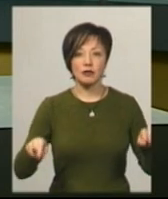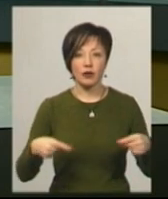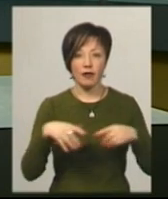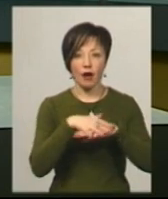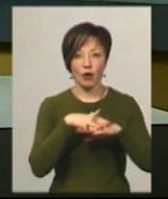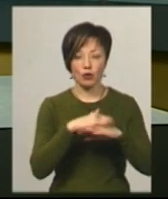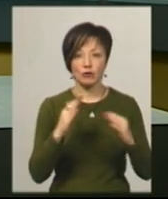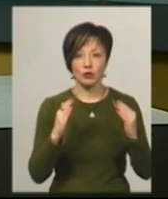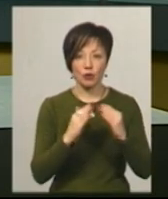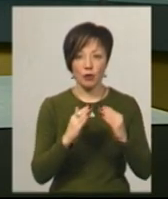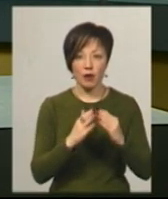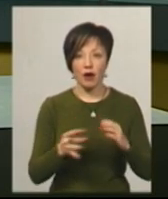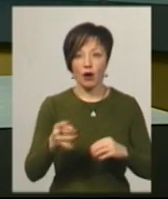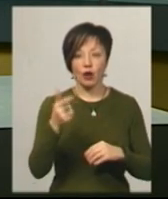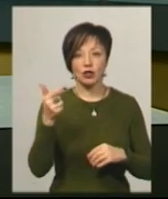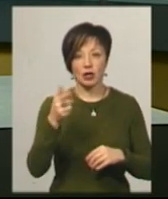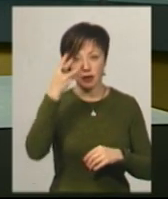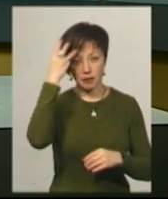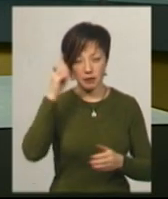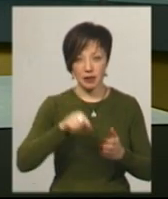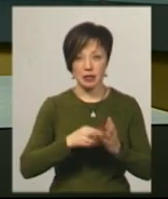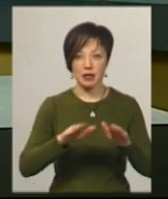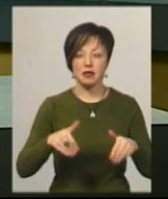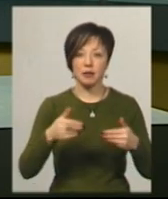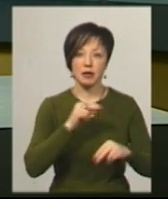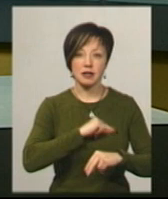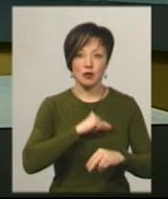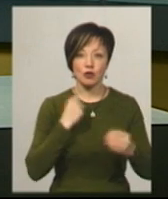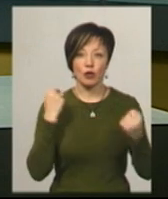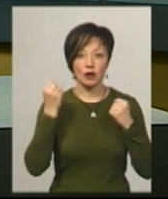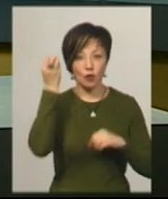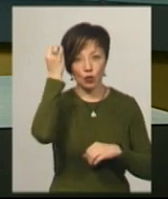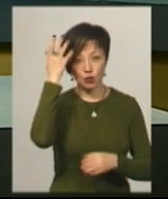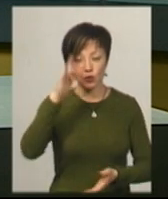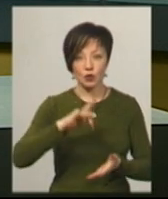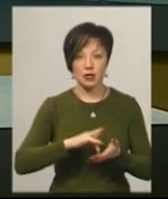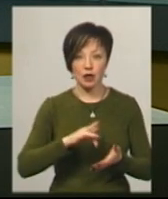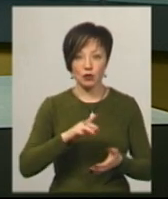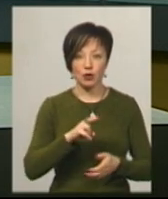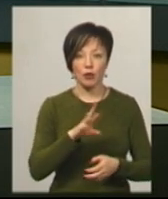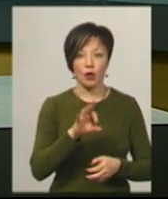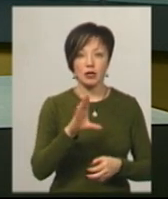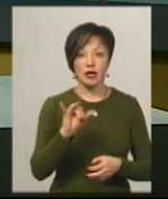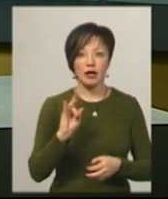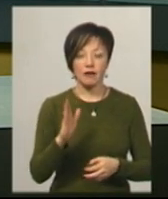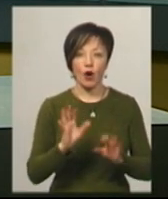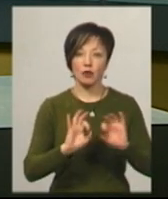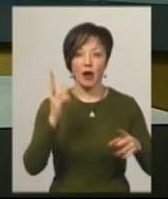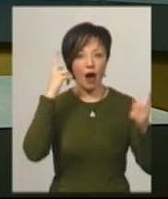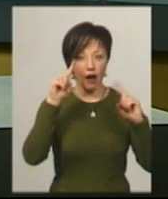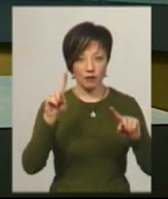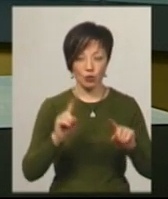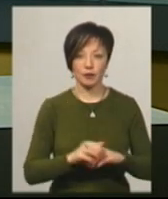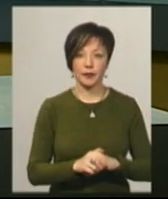Народному домі мікрорайоні Гречани Хмельницького. Ініціатори – працівники спортивно-культурного центру «Плоскирів», розповідає автор ідеї